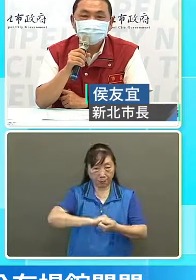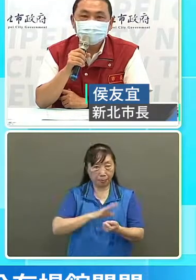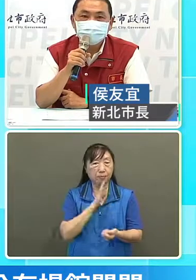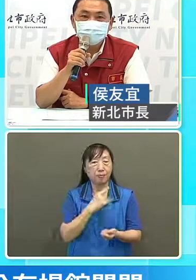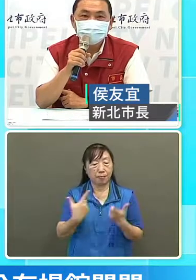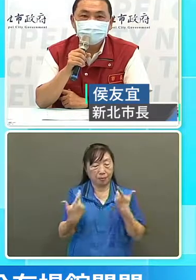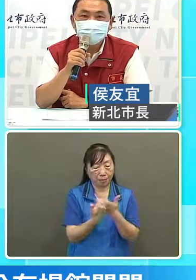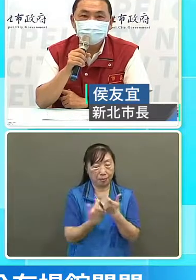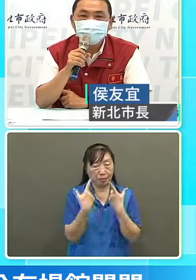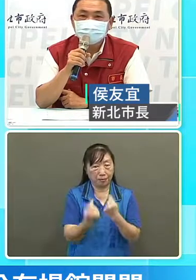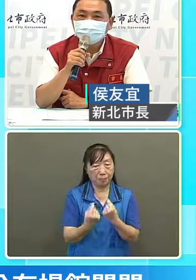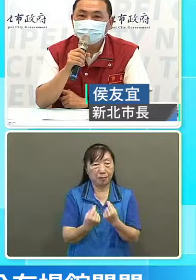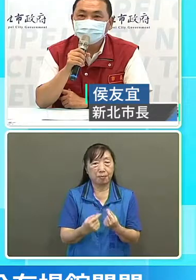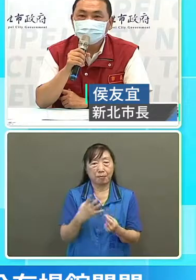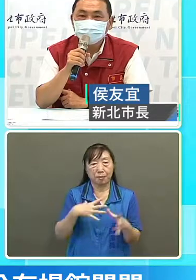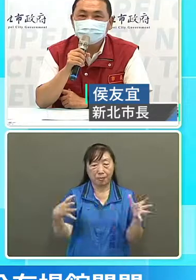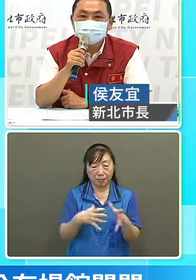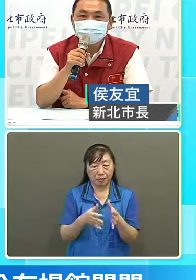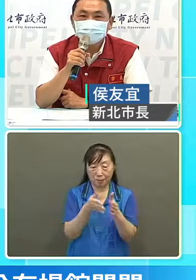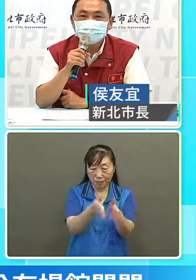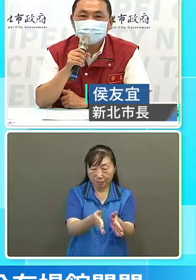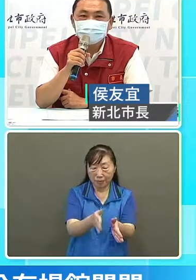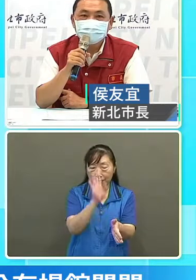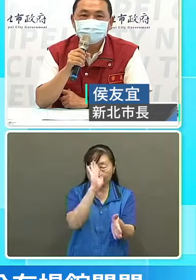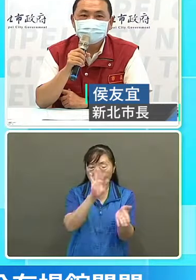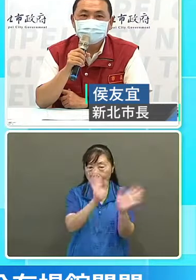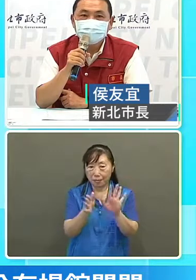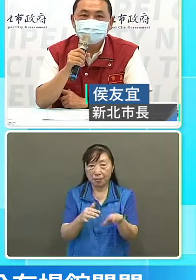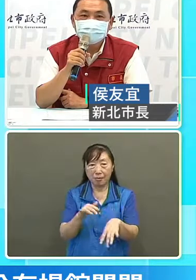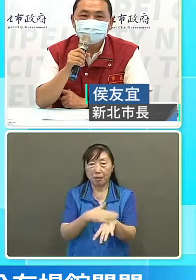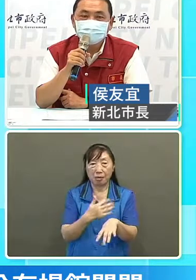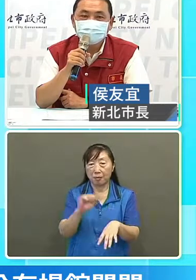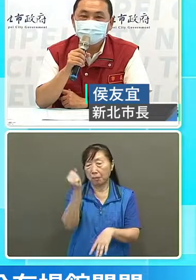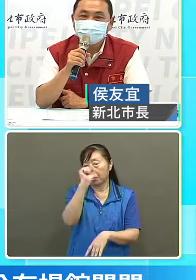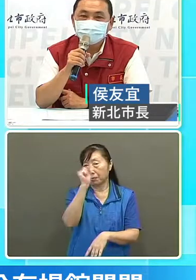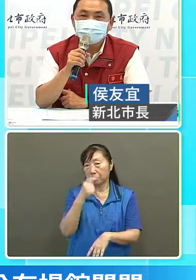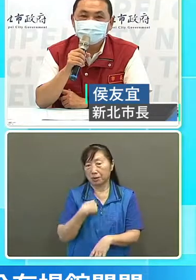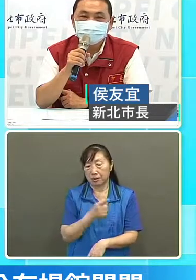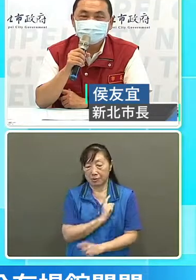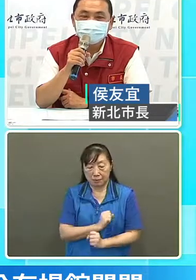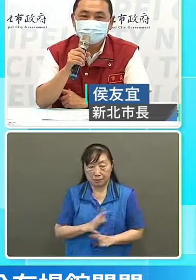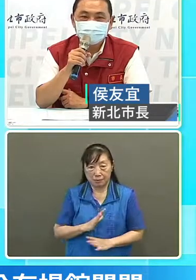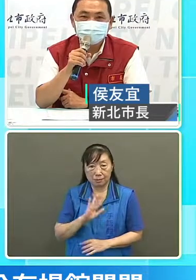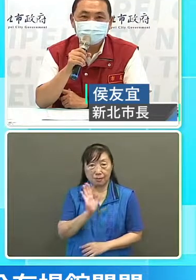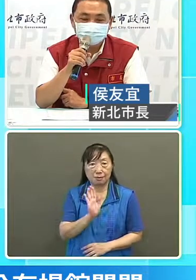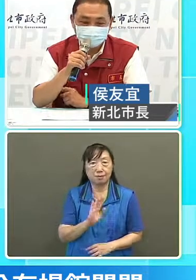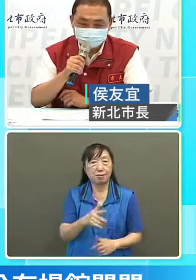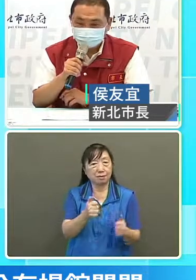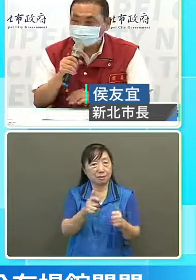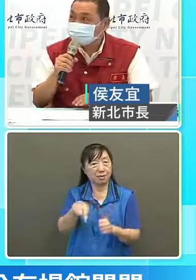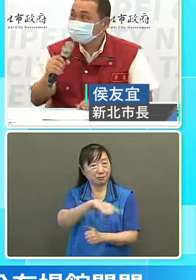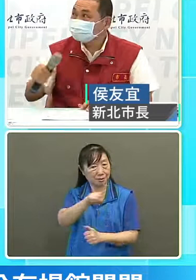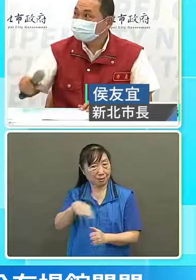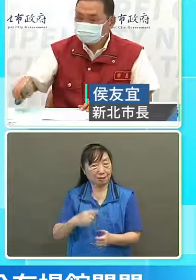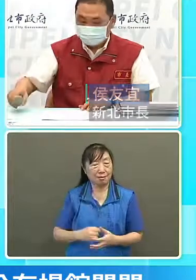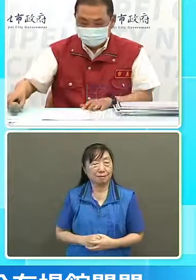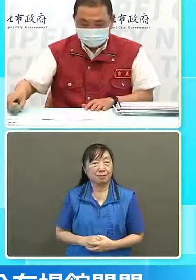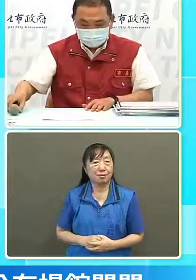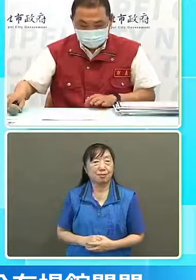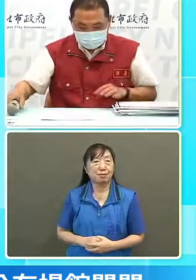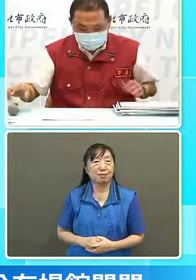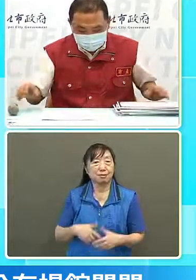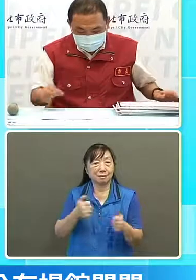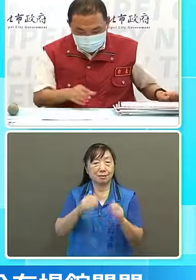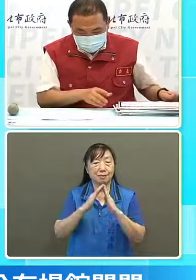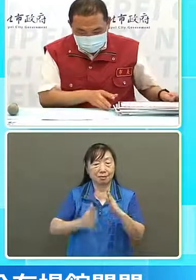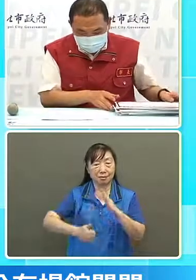心齐力一起面对疫情，绝对不能稍有松懈。谢谢大家，谢谢。 感